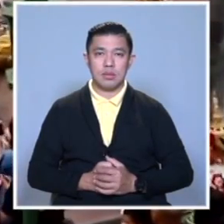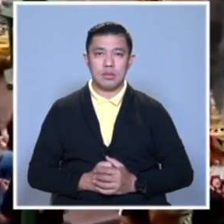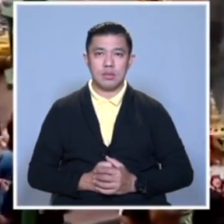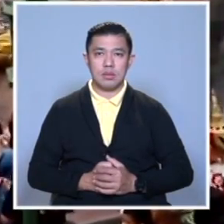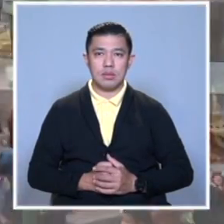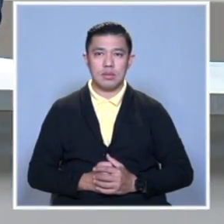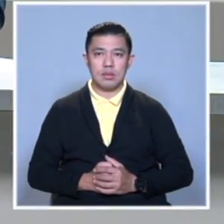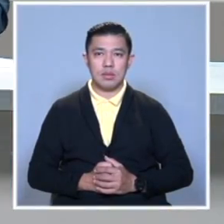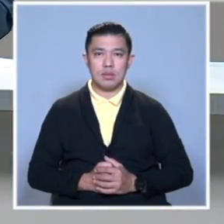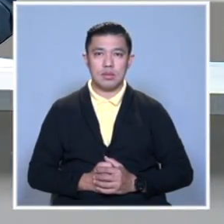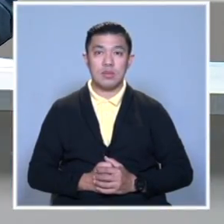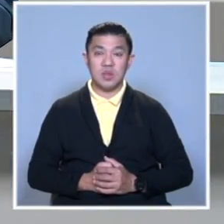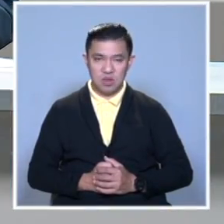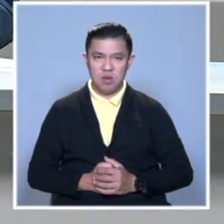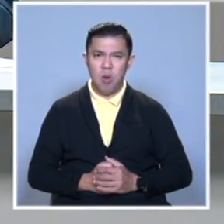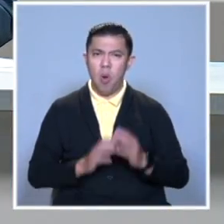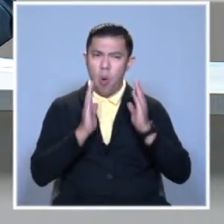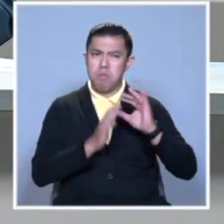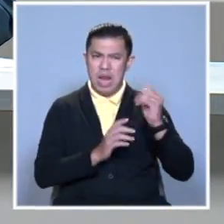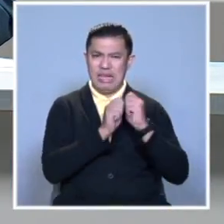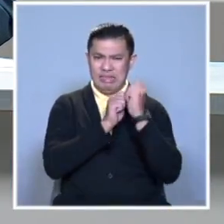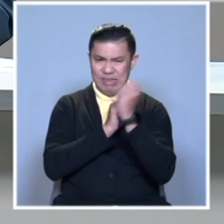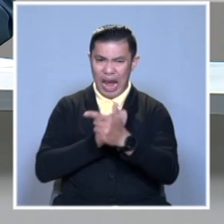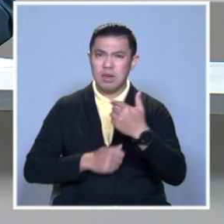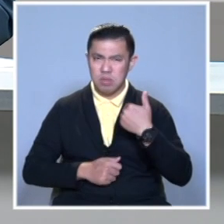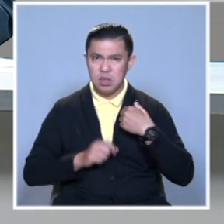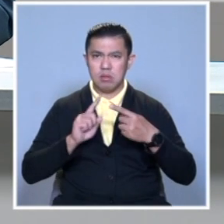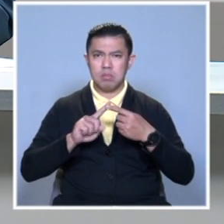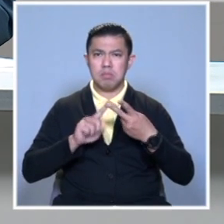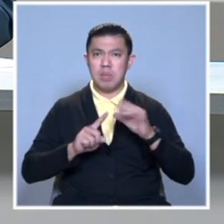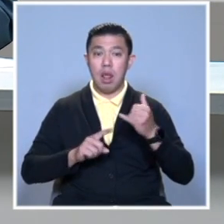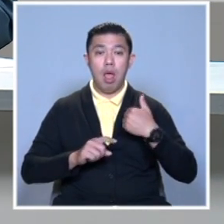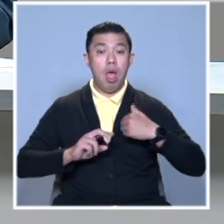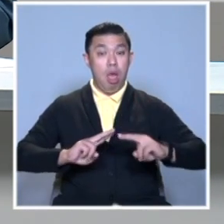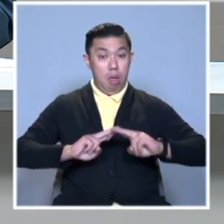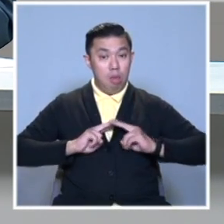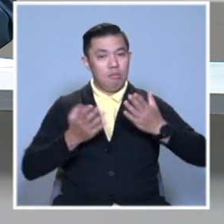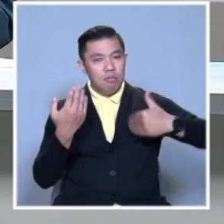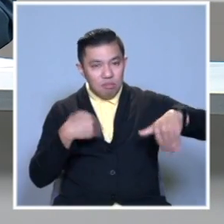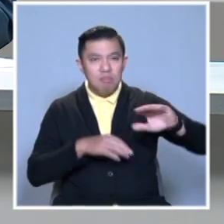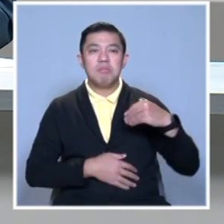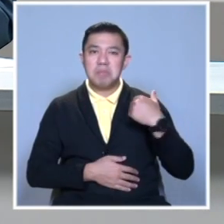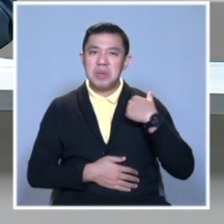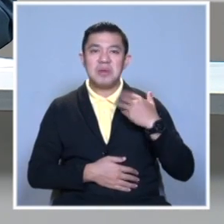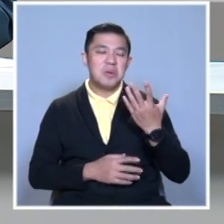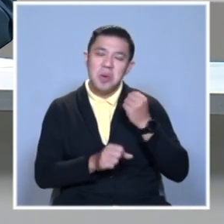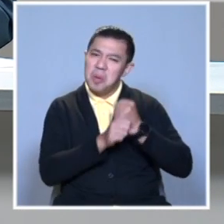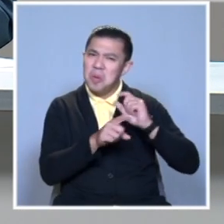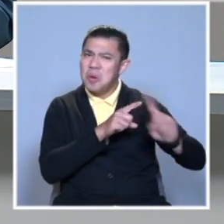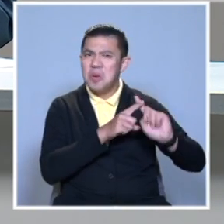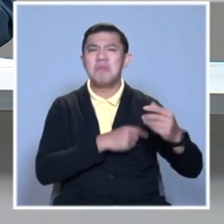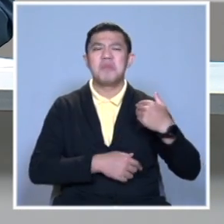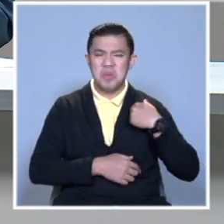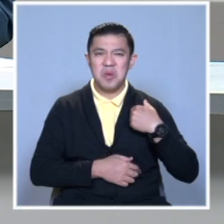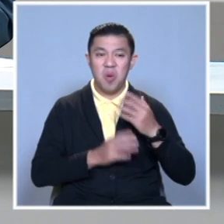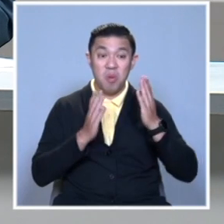าน บางคนก็ว่าจ้างนะครับแต่ว่าบางคนเนี่ยก็ต้องมีการรำแก้บนด้วยตัวเองก็มี ค่ะทำได้หลายอย่างเนอะส่วนใหญ่คน